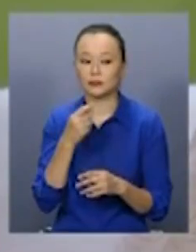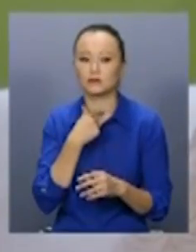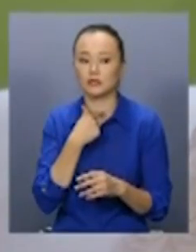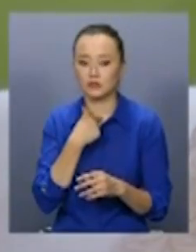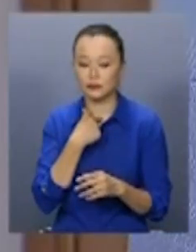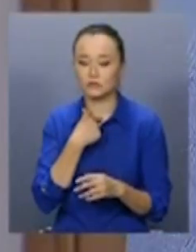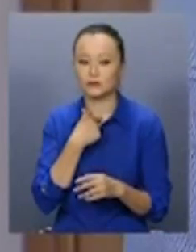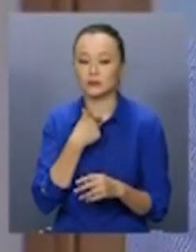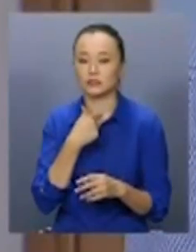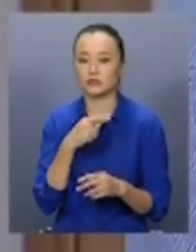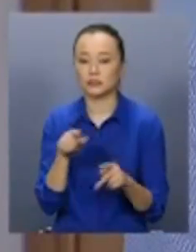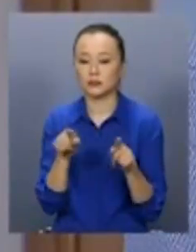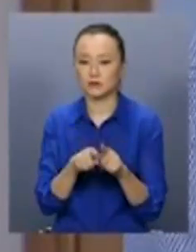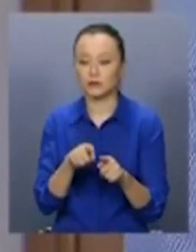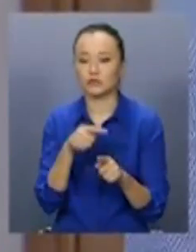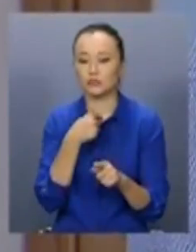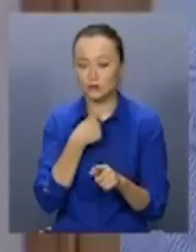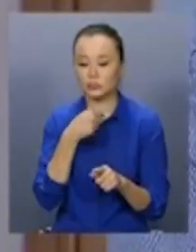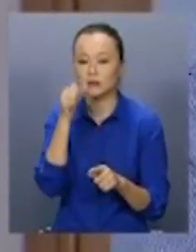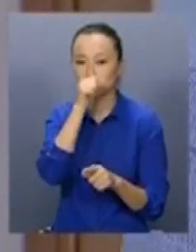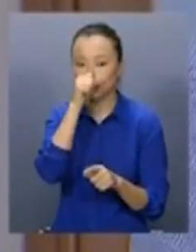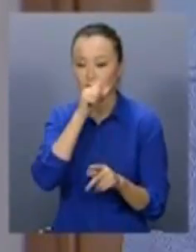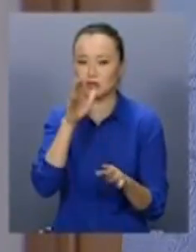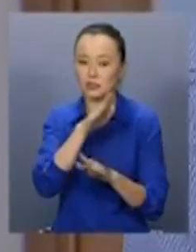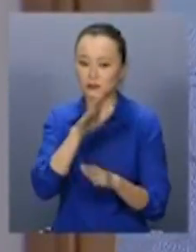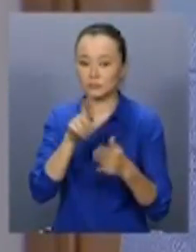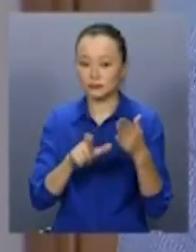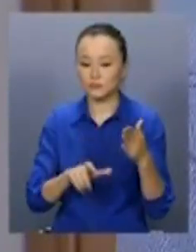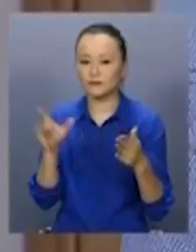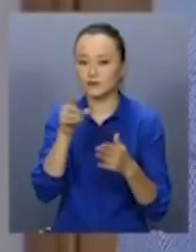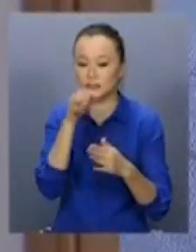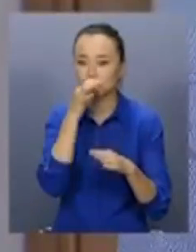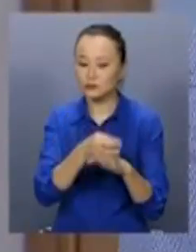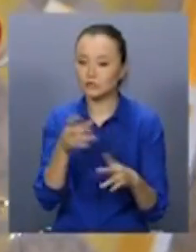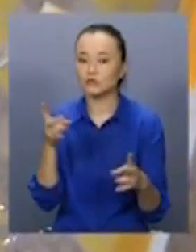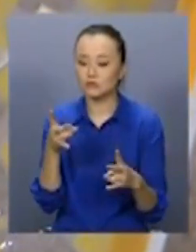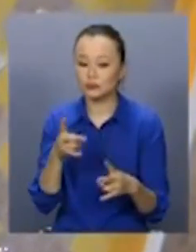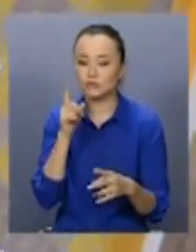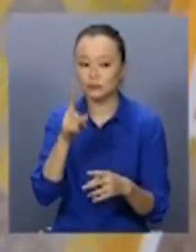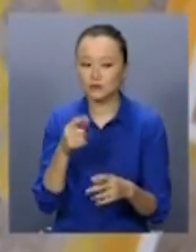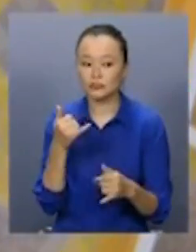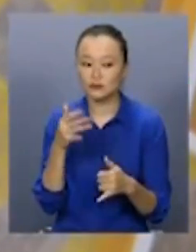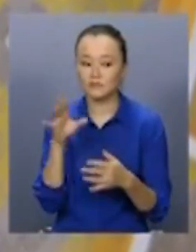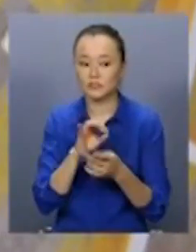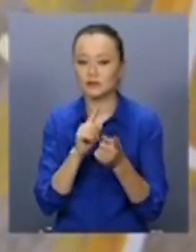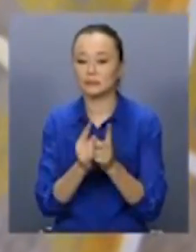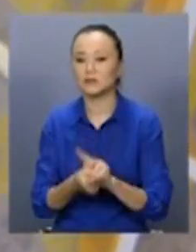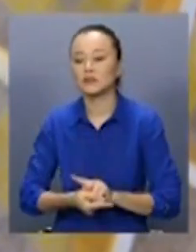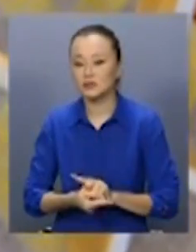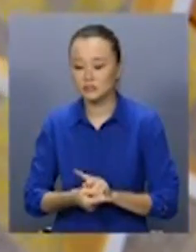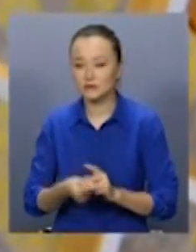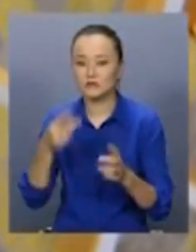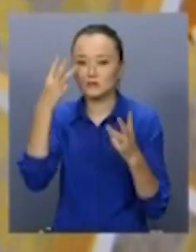деген сияқты айтылып жатқан әндерді, соны айту керек деген ойдамын. Бірақ қазір енді бәрі өзгерді ғой.